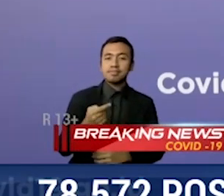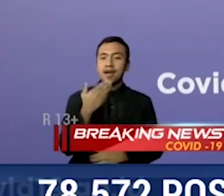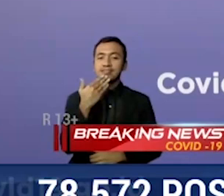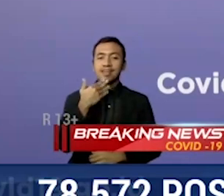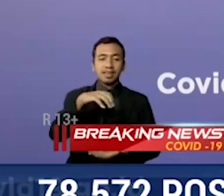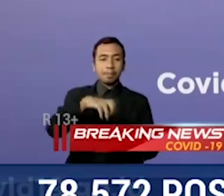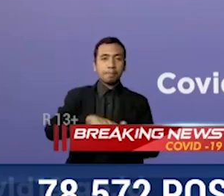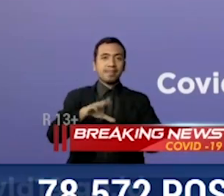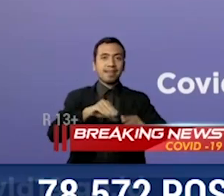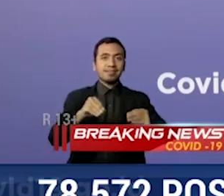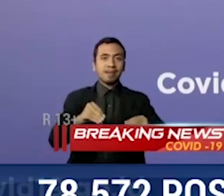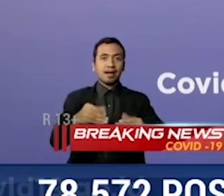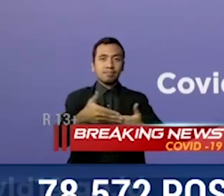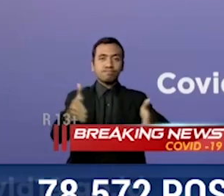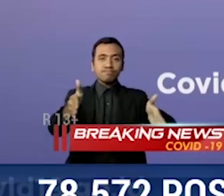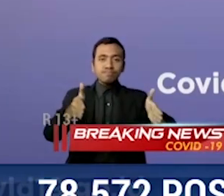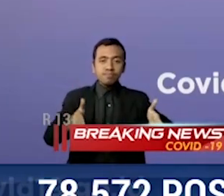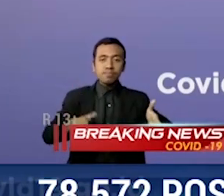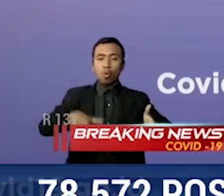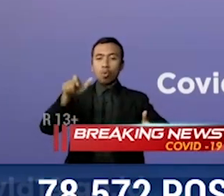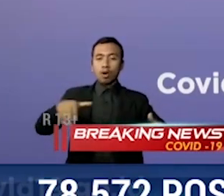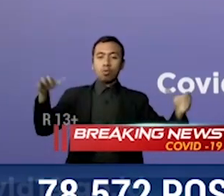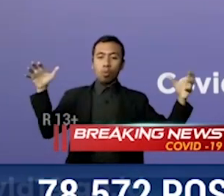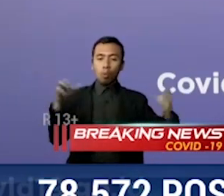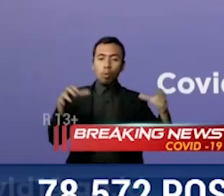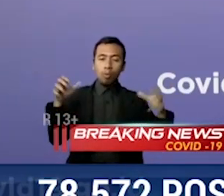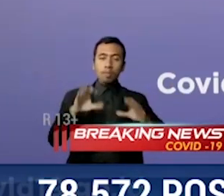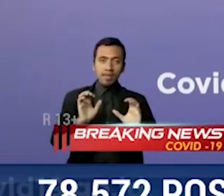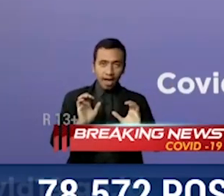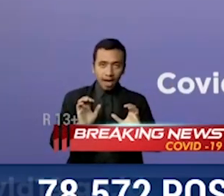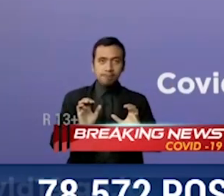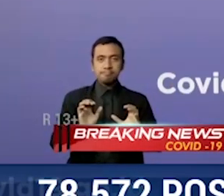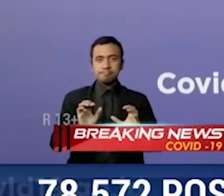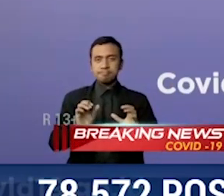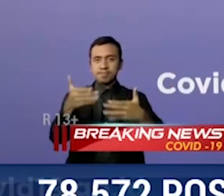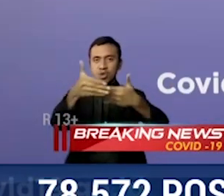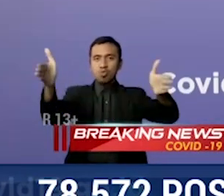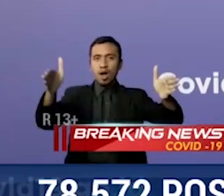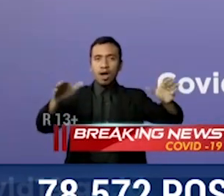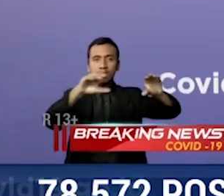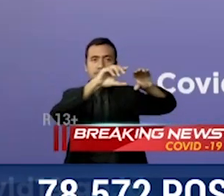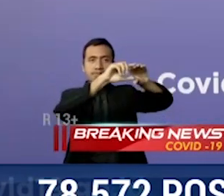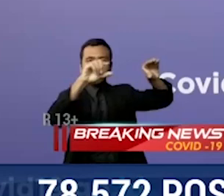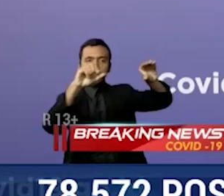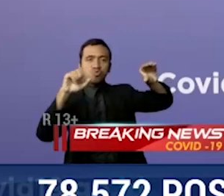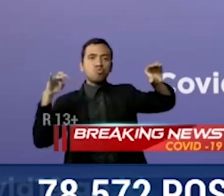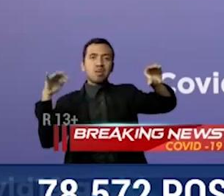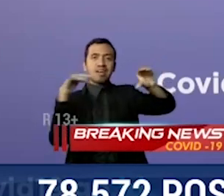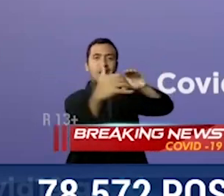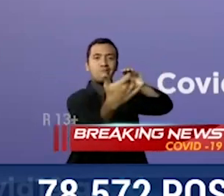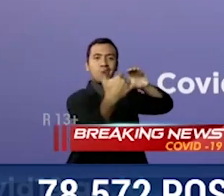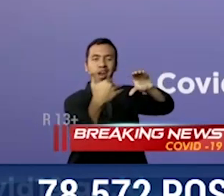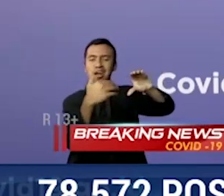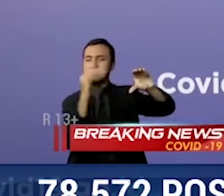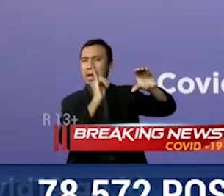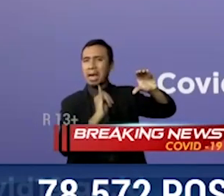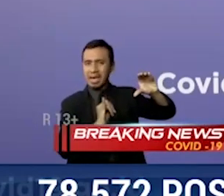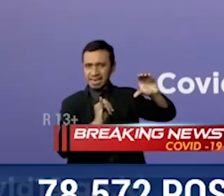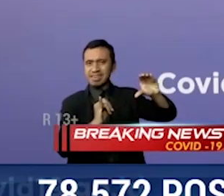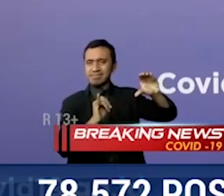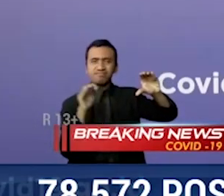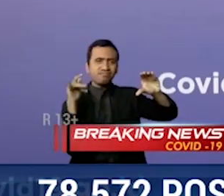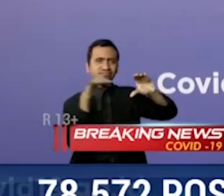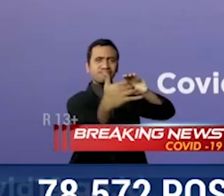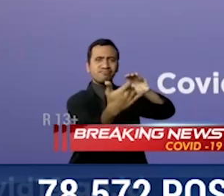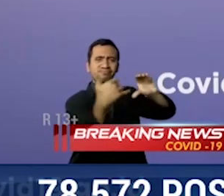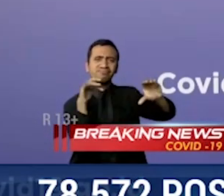dengan orang yang cukup banyak dengan ventilasi yang kurang baik dengan sirkulasi udara yang kurang baik